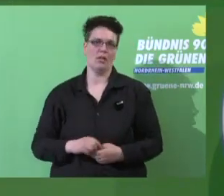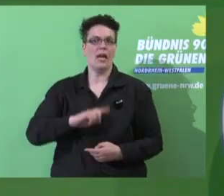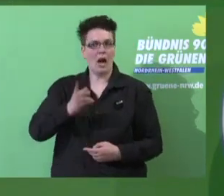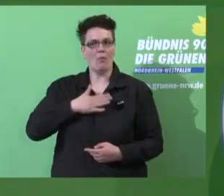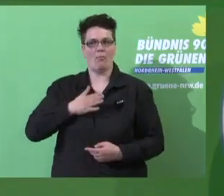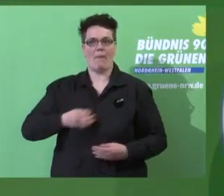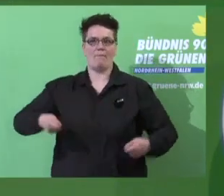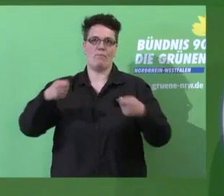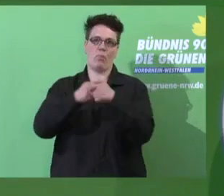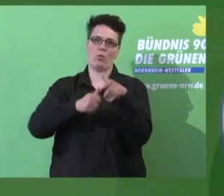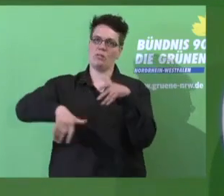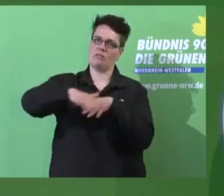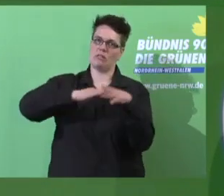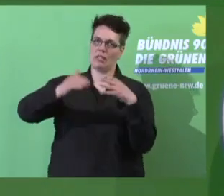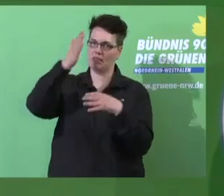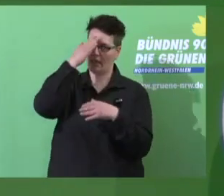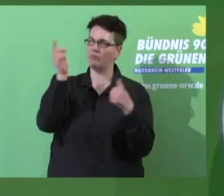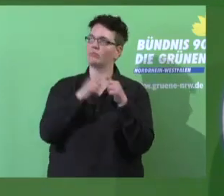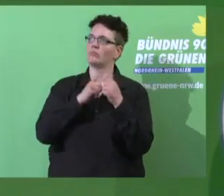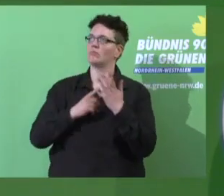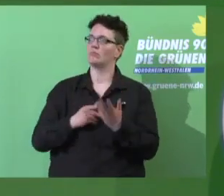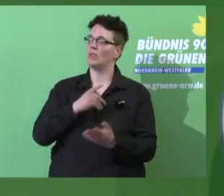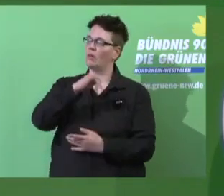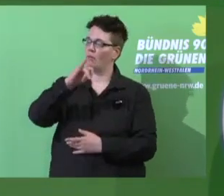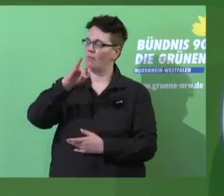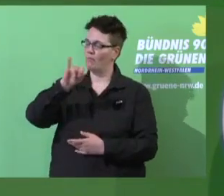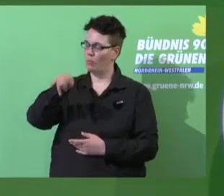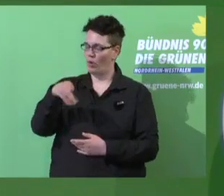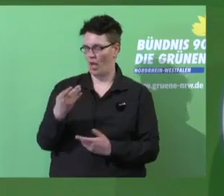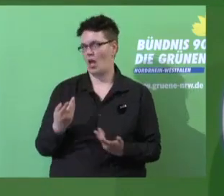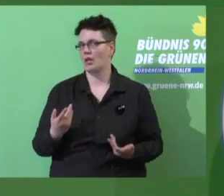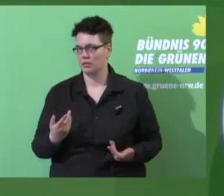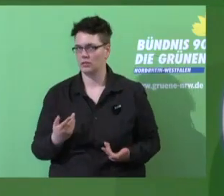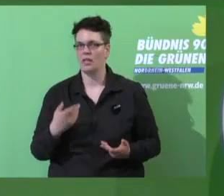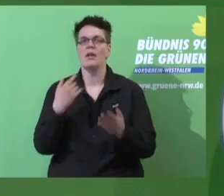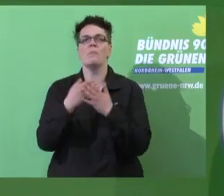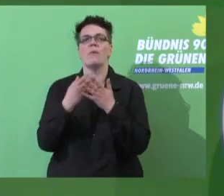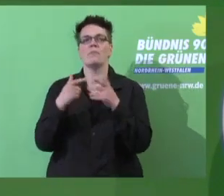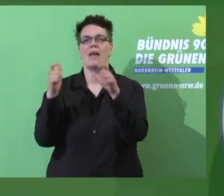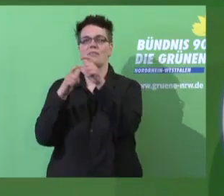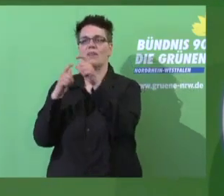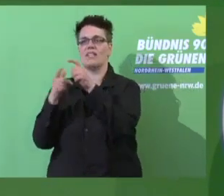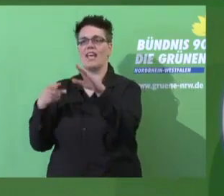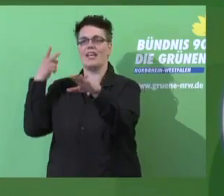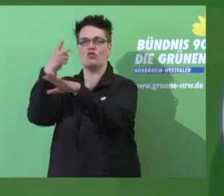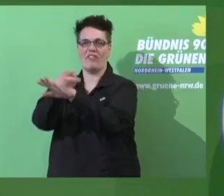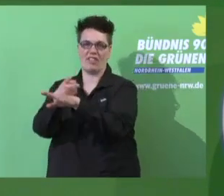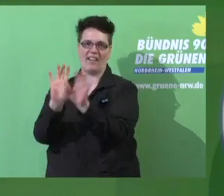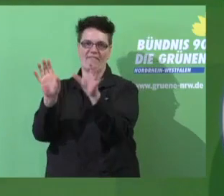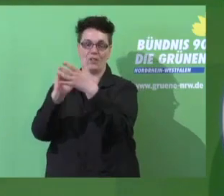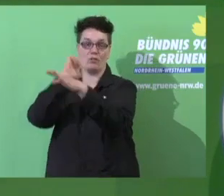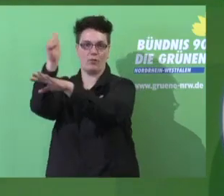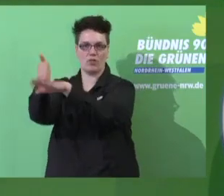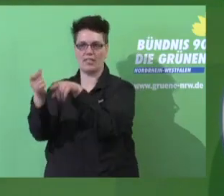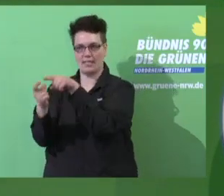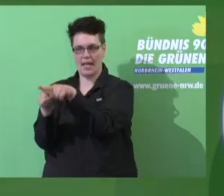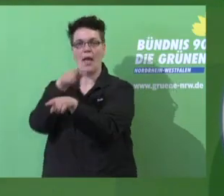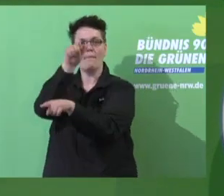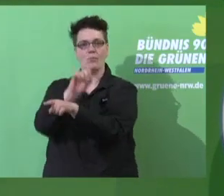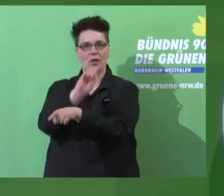Bundesland. Da ist ein stellvertretender Fraktionsvorsitzender der SPD, hat einem Bürgermeister versprochen